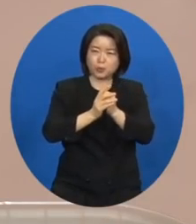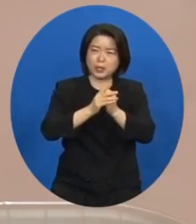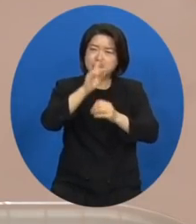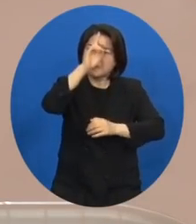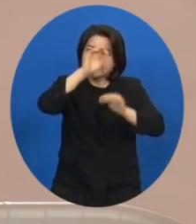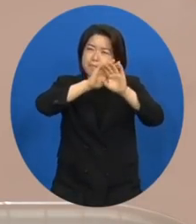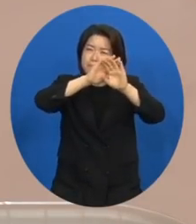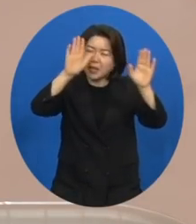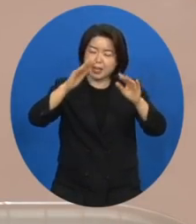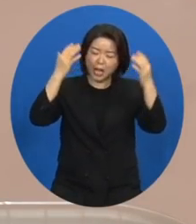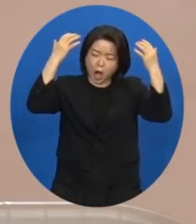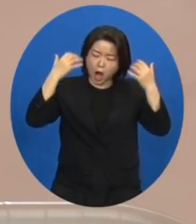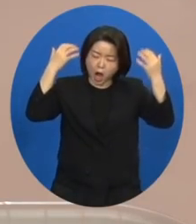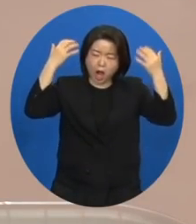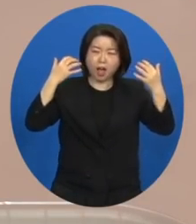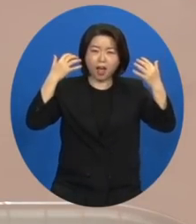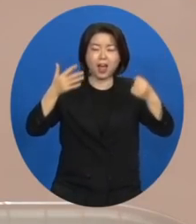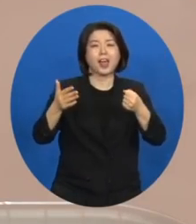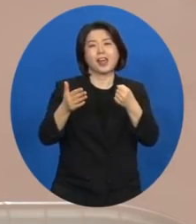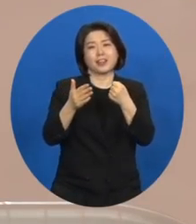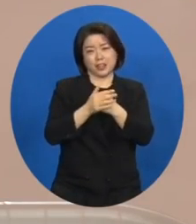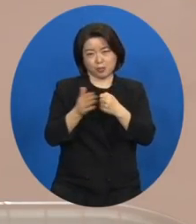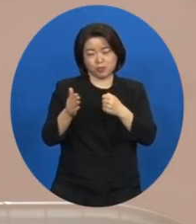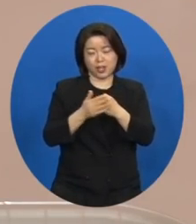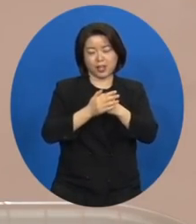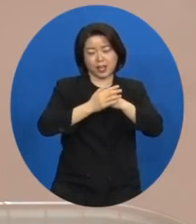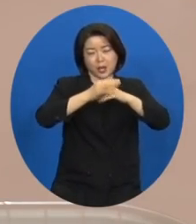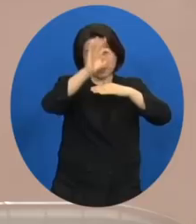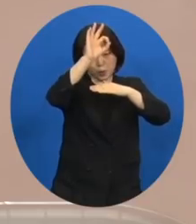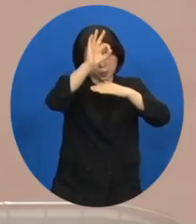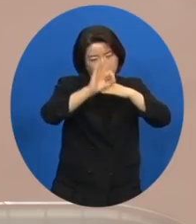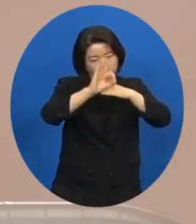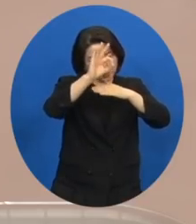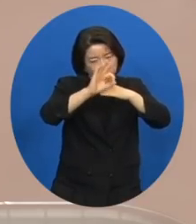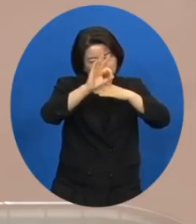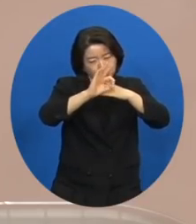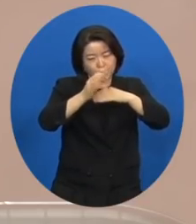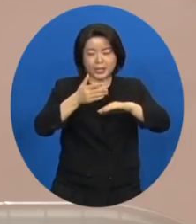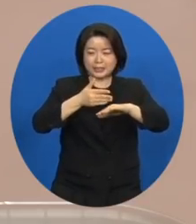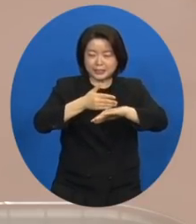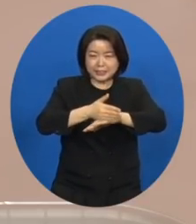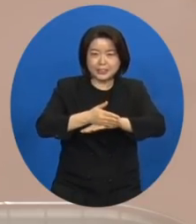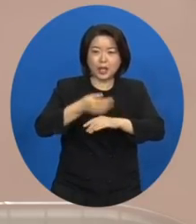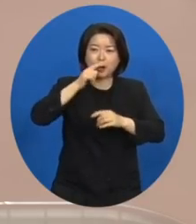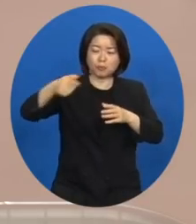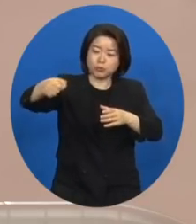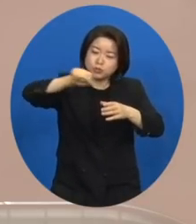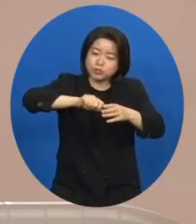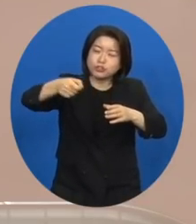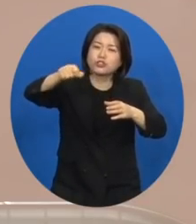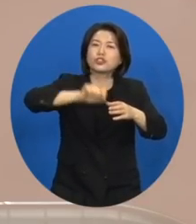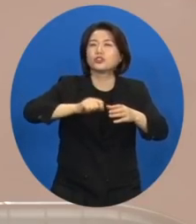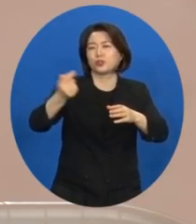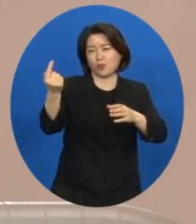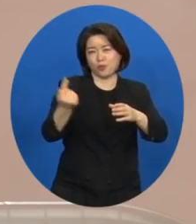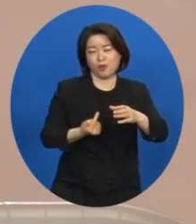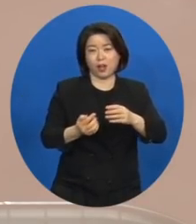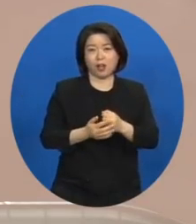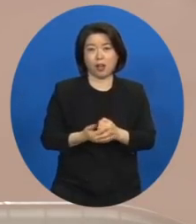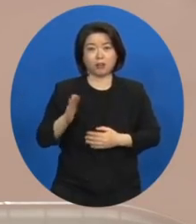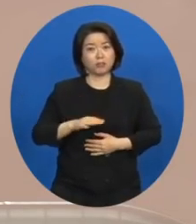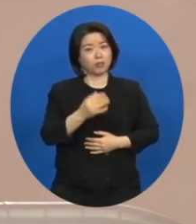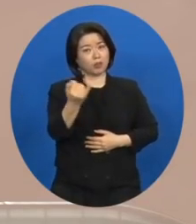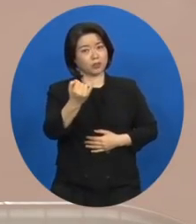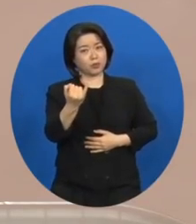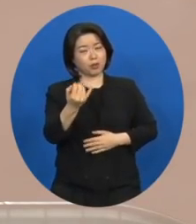때문에 물을 언제 떨어 가냐 면 해 갇힌 5 늦게 그때 이제 물을 길으러 나오죠 근데 이 여행은 한낮의 온